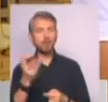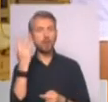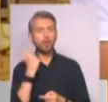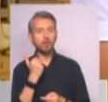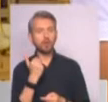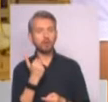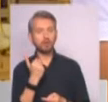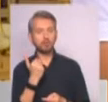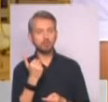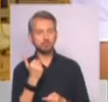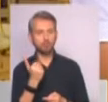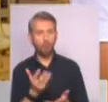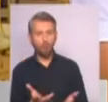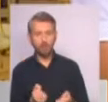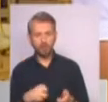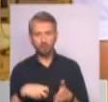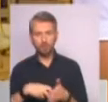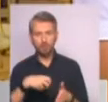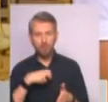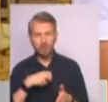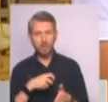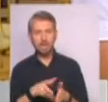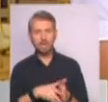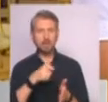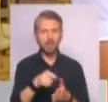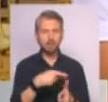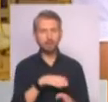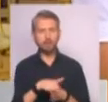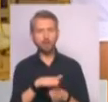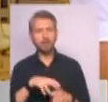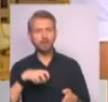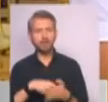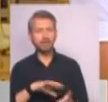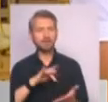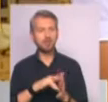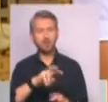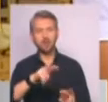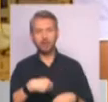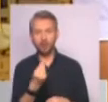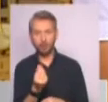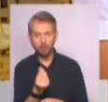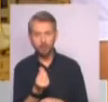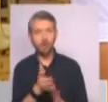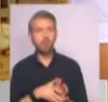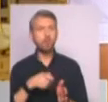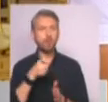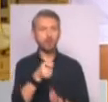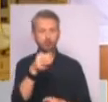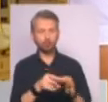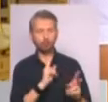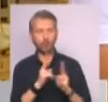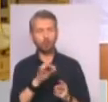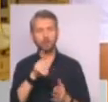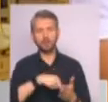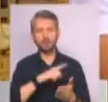приходить там заява чи, відповідно, виконавчий лист з метою стягнення цих коштів, відповідно, подавати до суду заяву про скасування